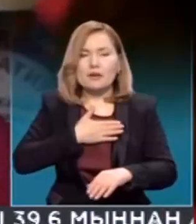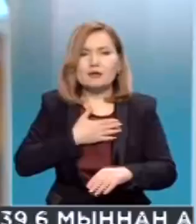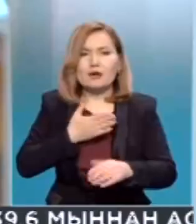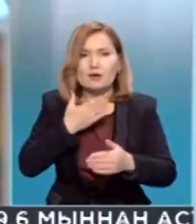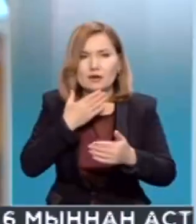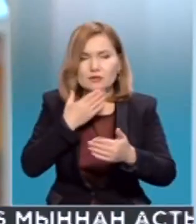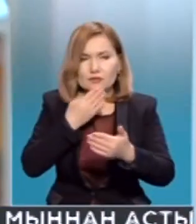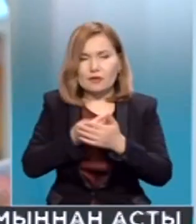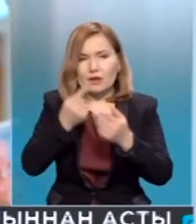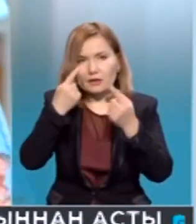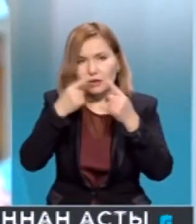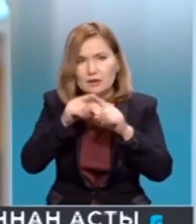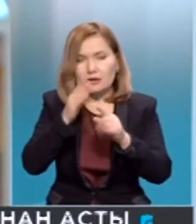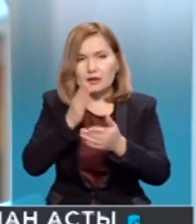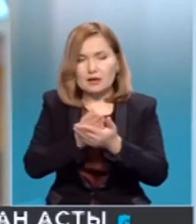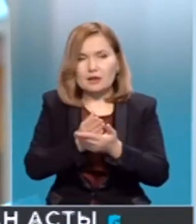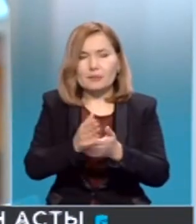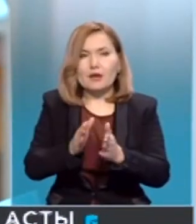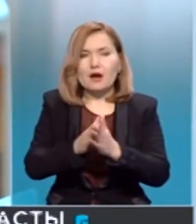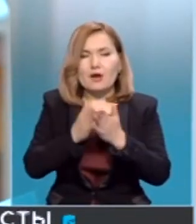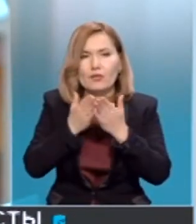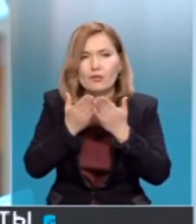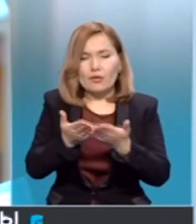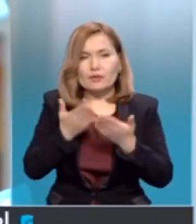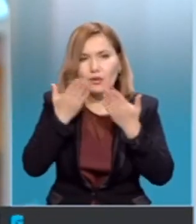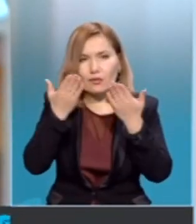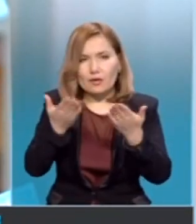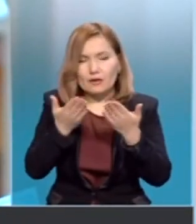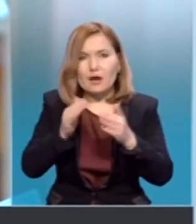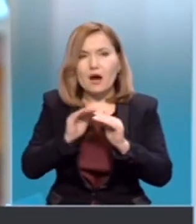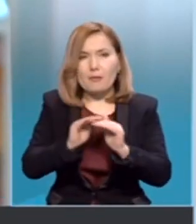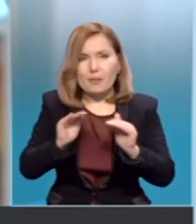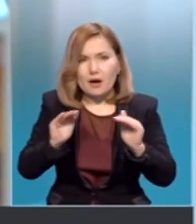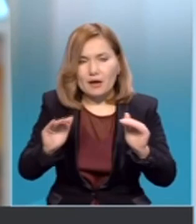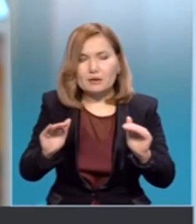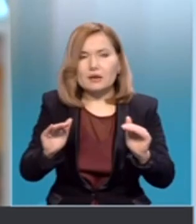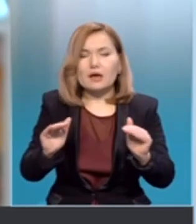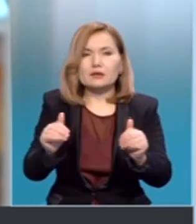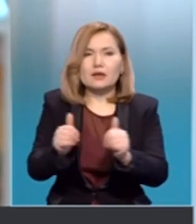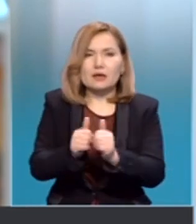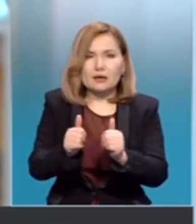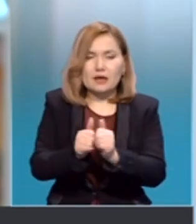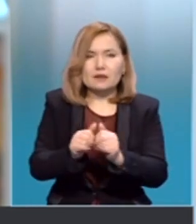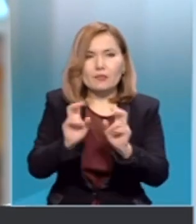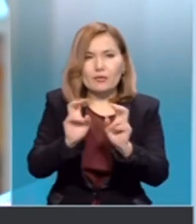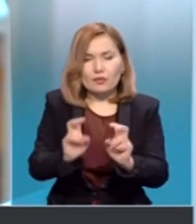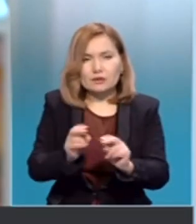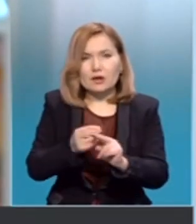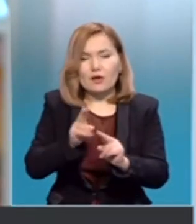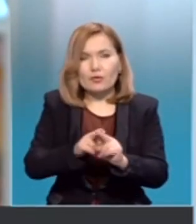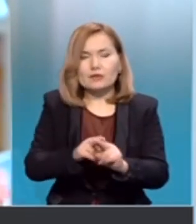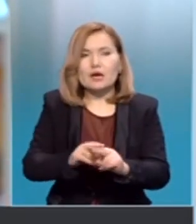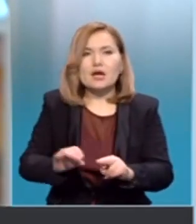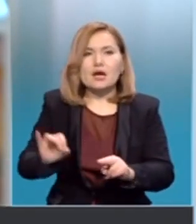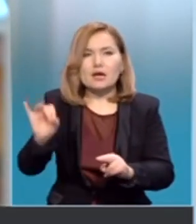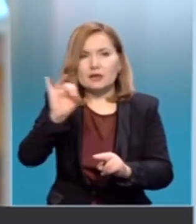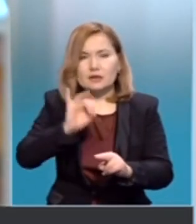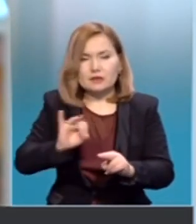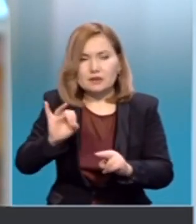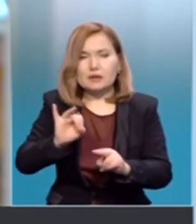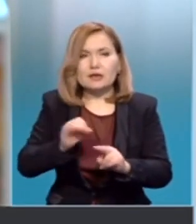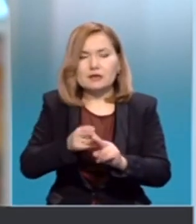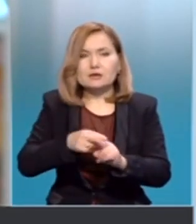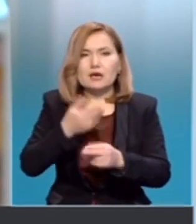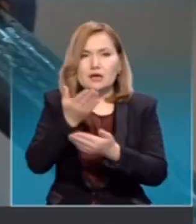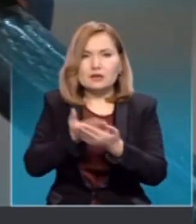техникам, мен былай оқып жатамды, қасыма жаңа отырғызам балаларды, оқып жатамды, әбден қызық кезіне келген кезде